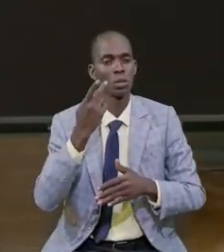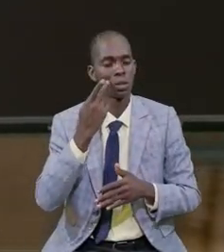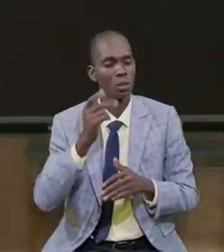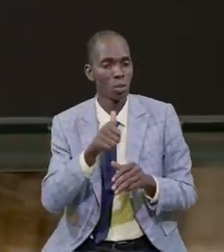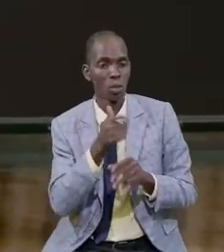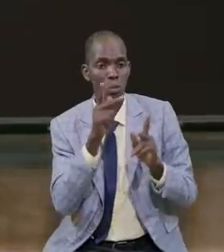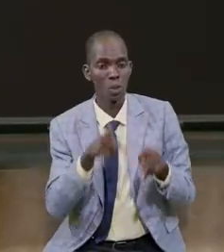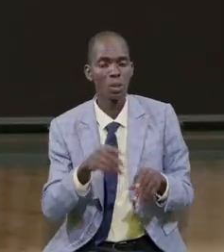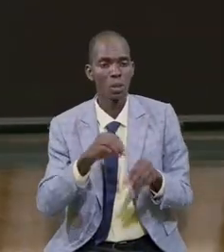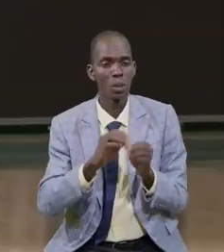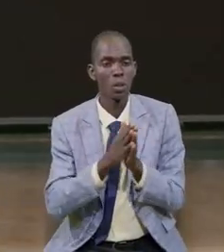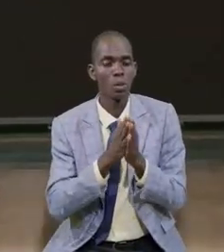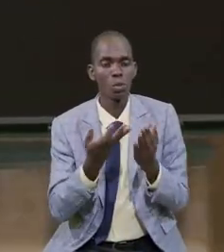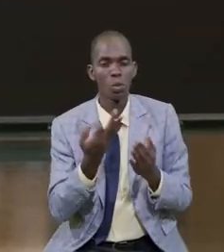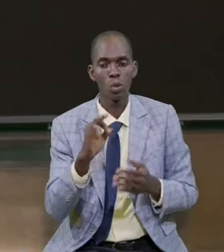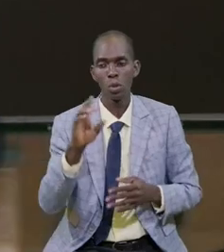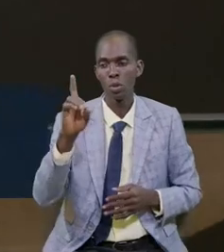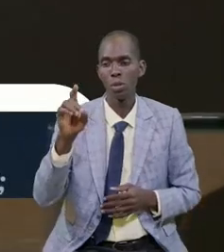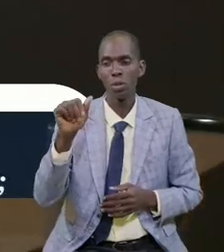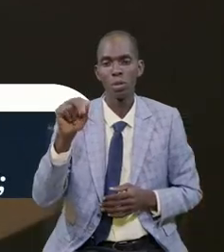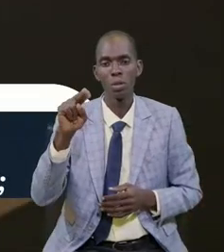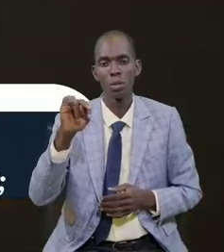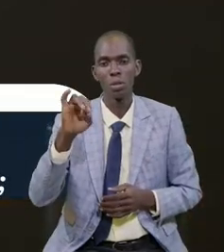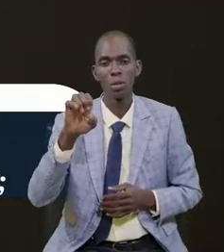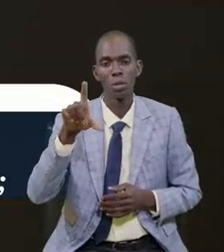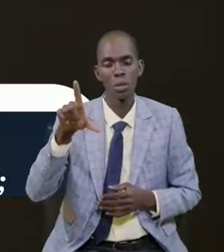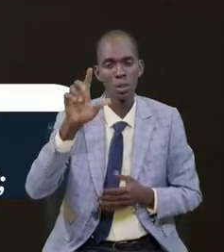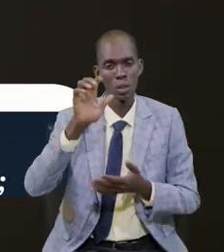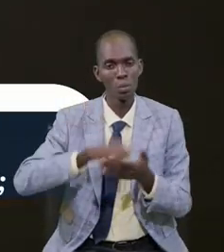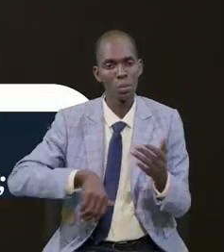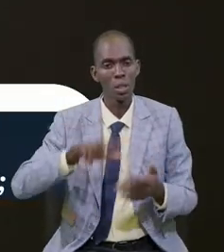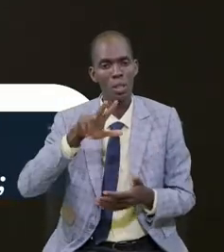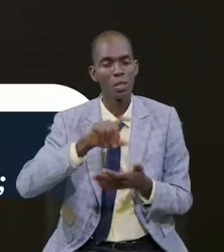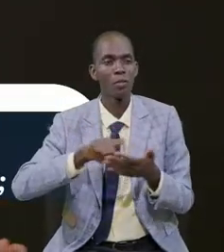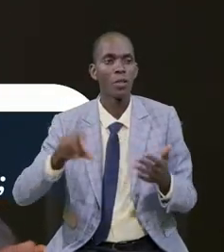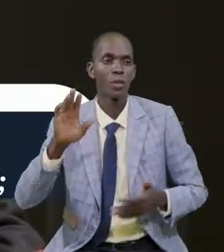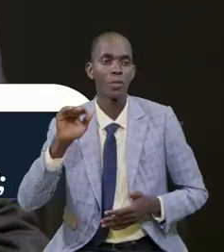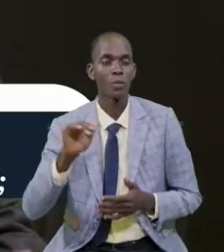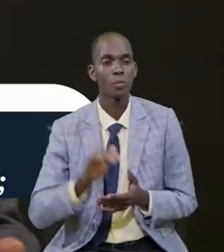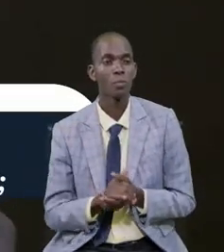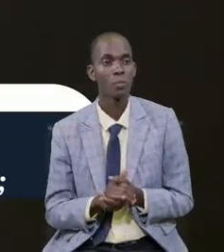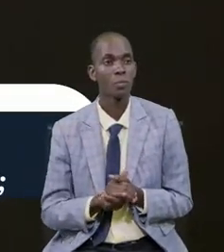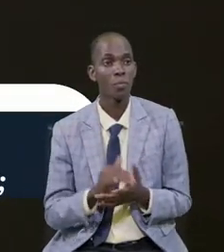Daniel 3, verset... Daniel 3, verset 15.